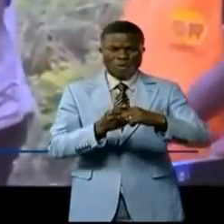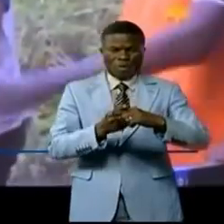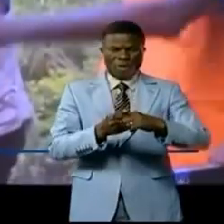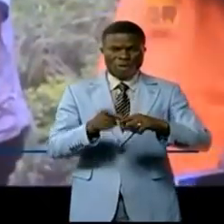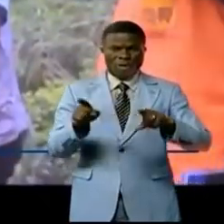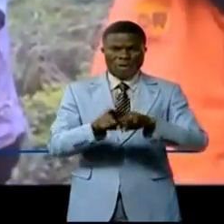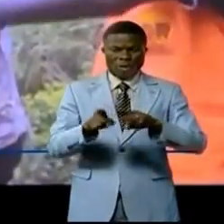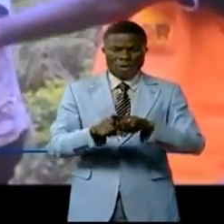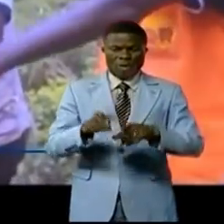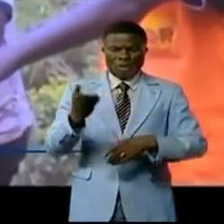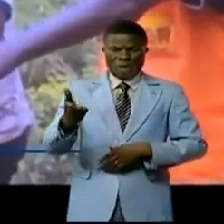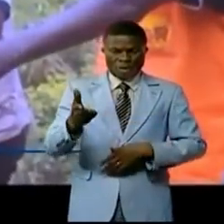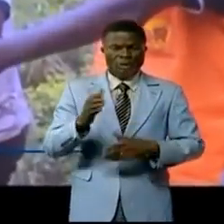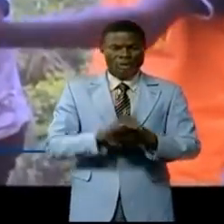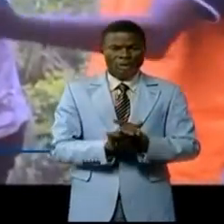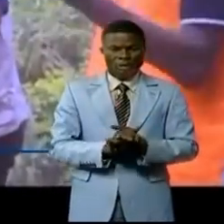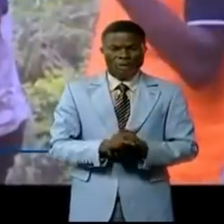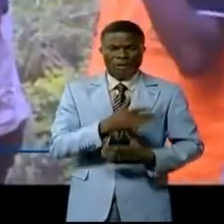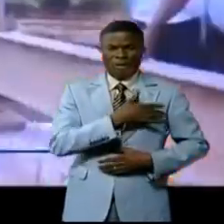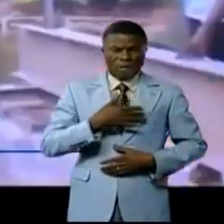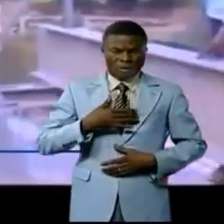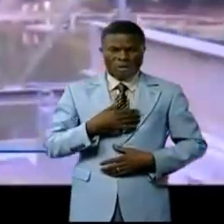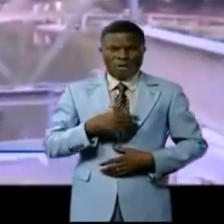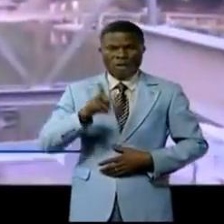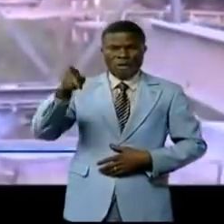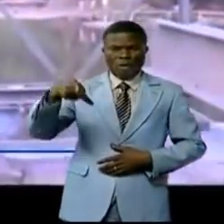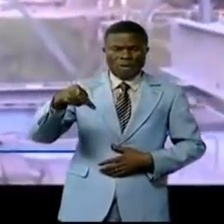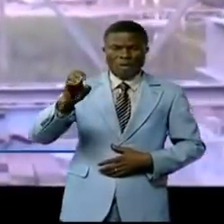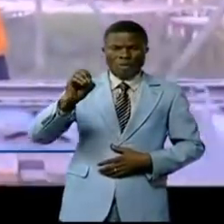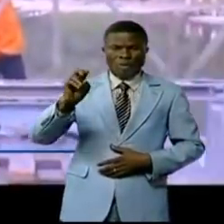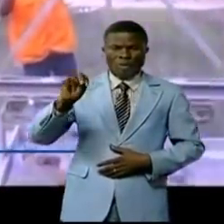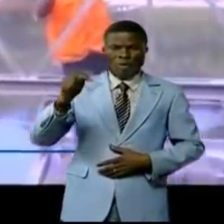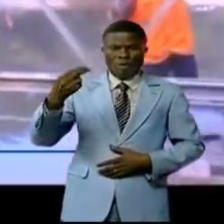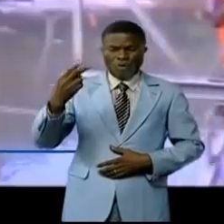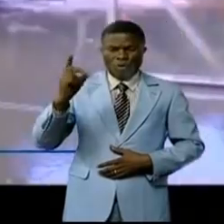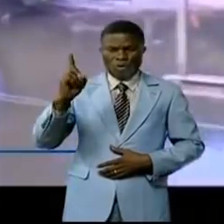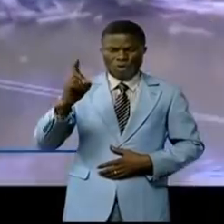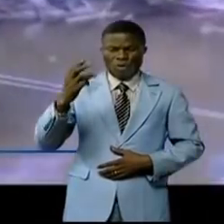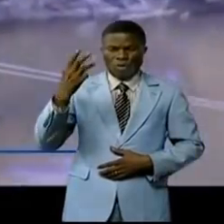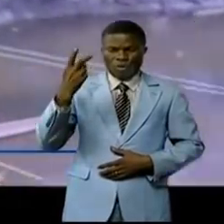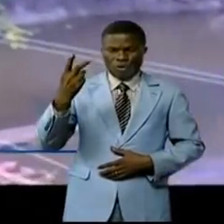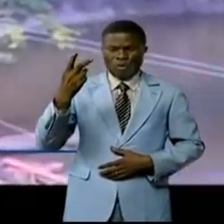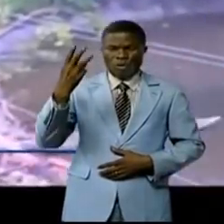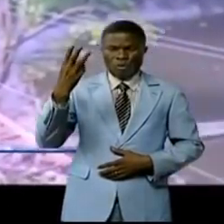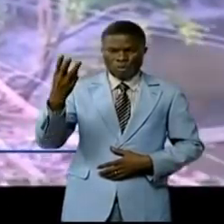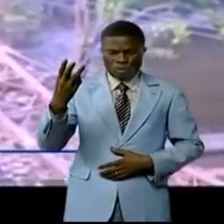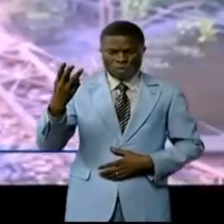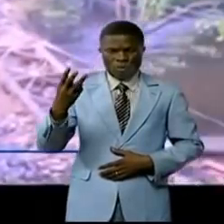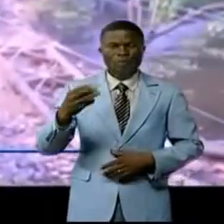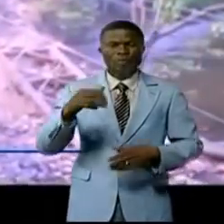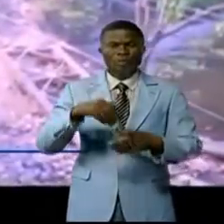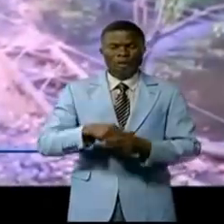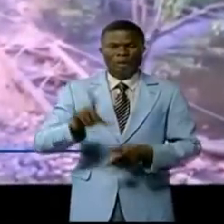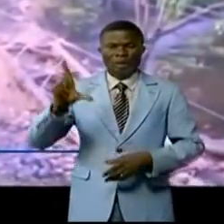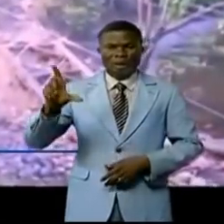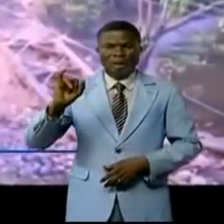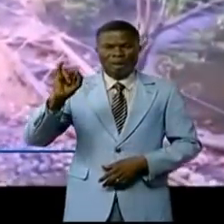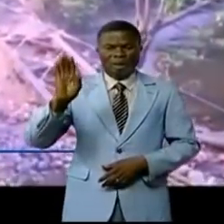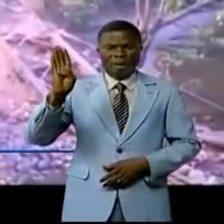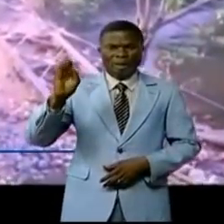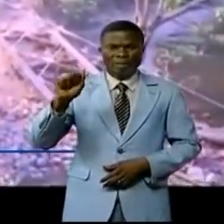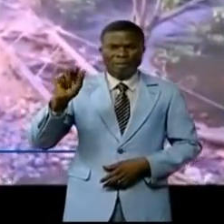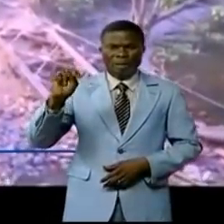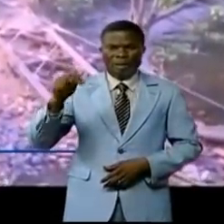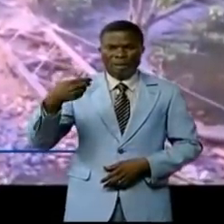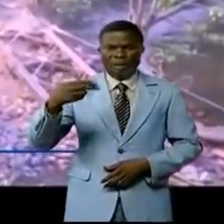Mobile Compact 200 dénommés Pongo 1, Pongo 2 et Pongo 3 dans les territoires de Libingué, axe Libingué, Mazoukouye, Mbongo.